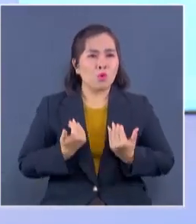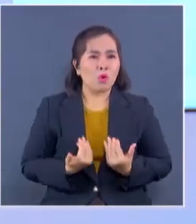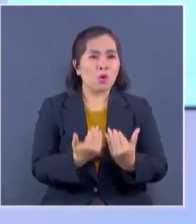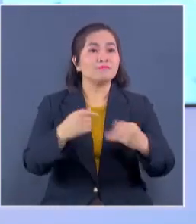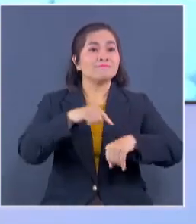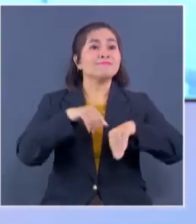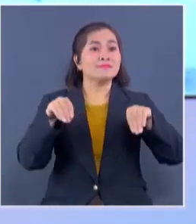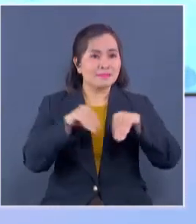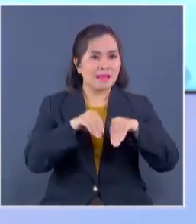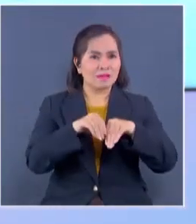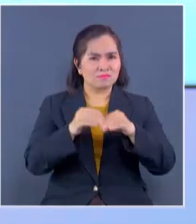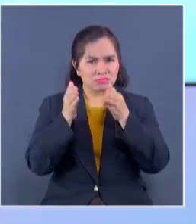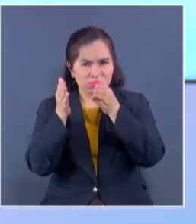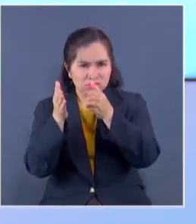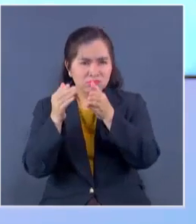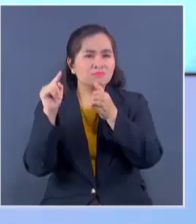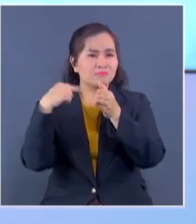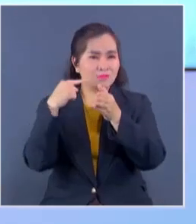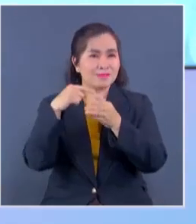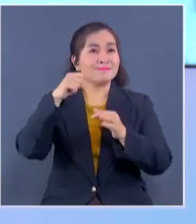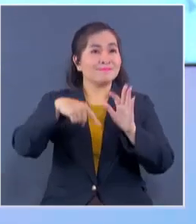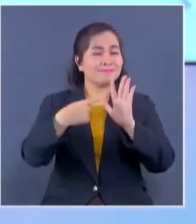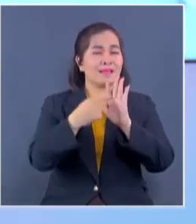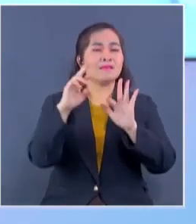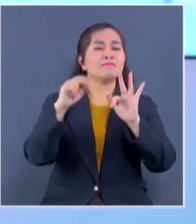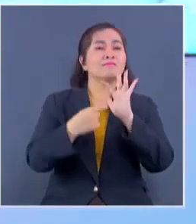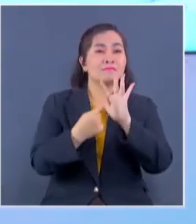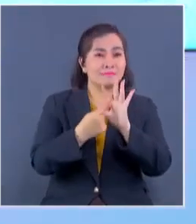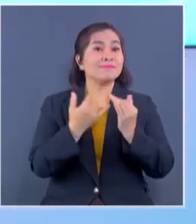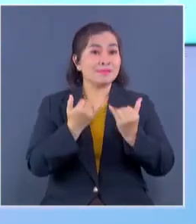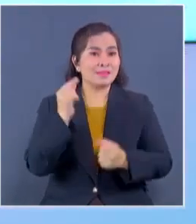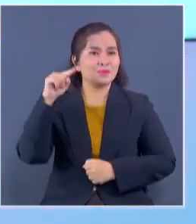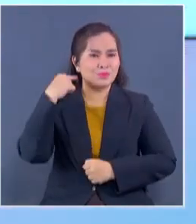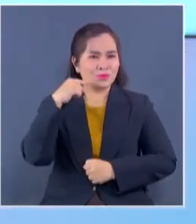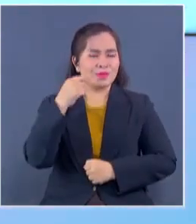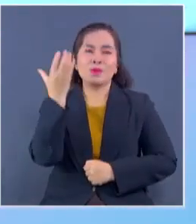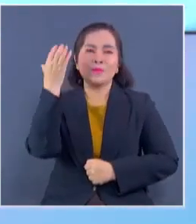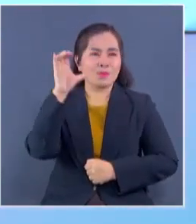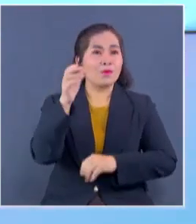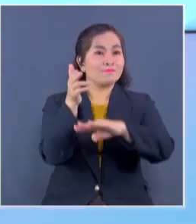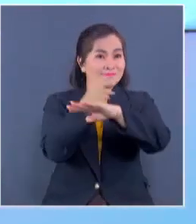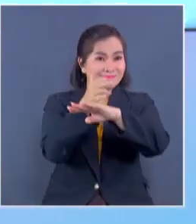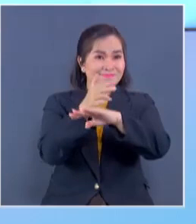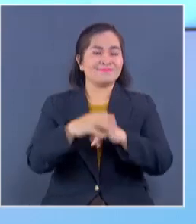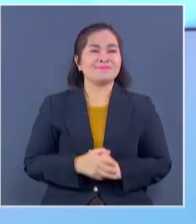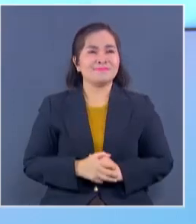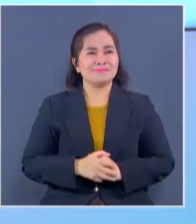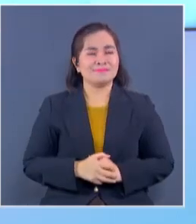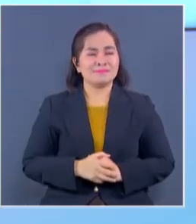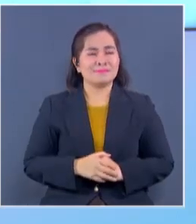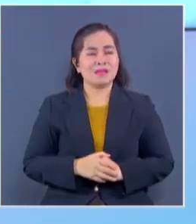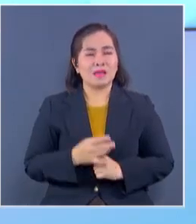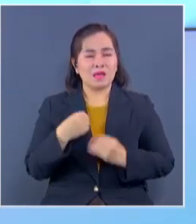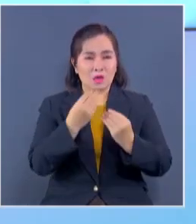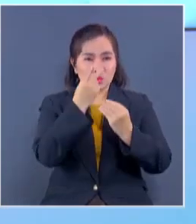ะซึ่งหลายคนก็พุ่งเป้าไปที่นักแสดงสาวซาร่าโฮเลอร์ค่ะล่าสุดเนี่ยเจ้าตัวได้ออกมาโพสต์คลิปวิดีโอนะคะเป็นการโชว์ว่าก